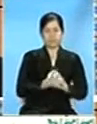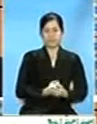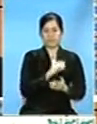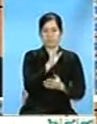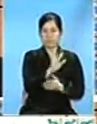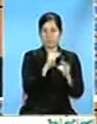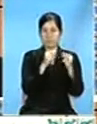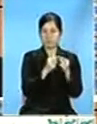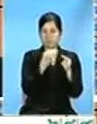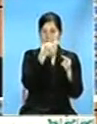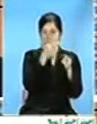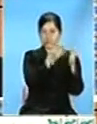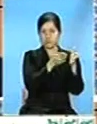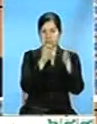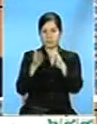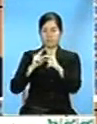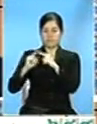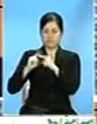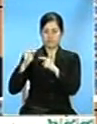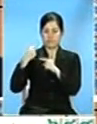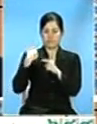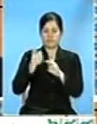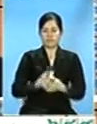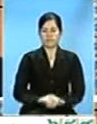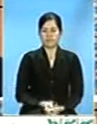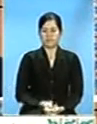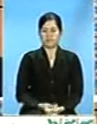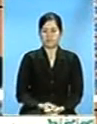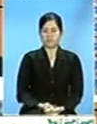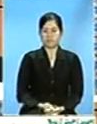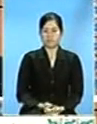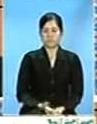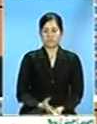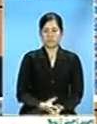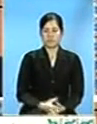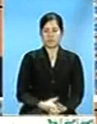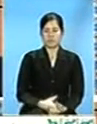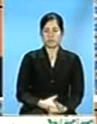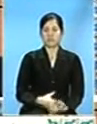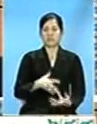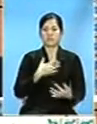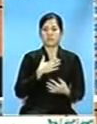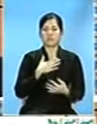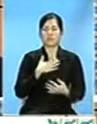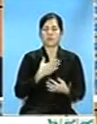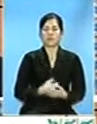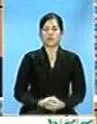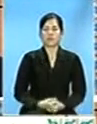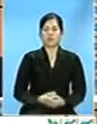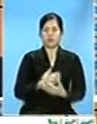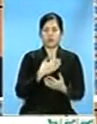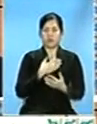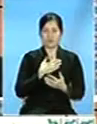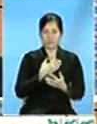ต้องมีความหลากหลายในการปฏิบัติหน้าที่ซึ่งผมเองถ้าท่าน